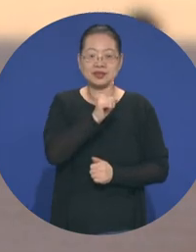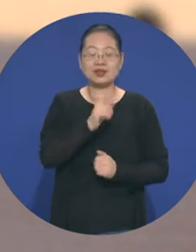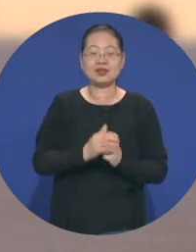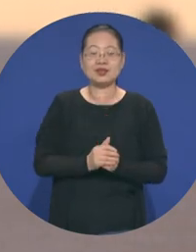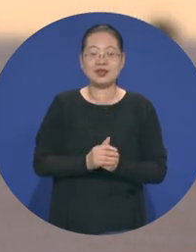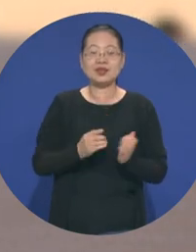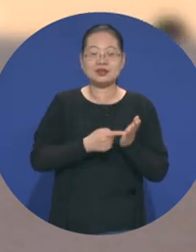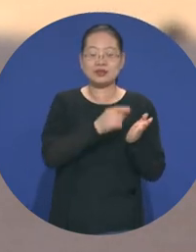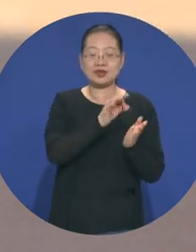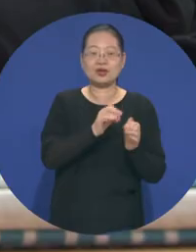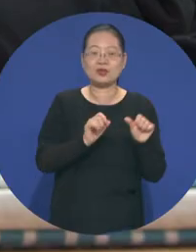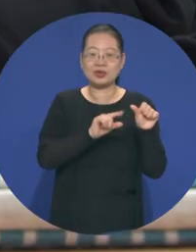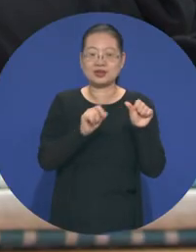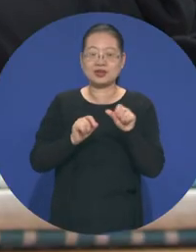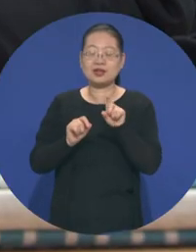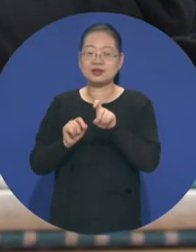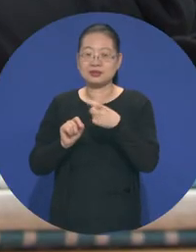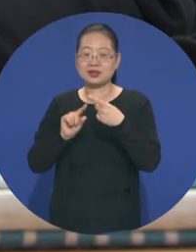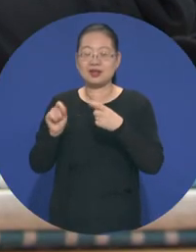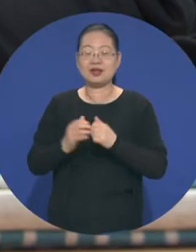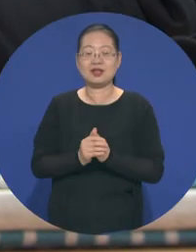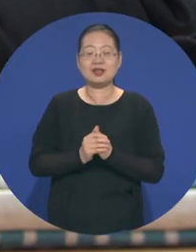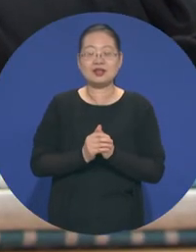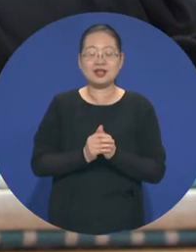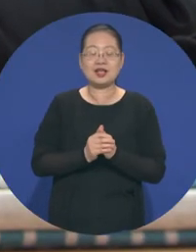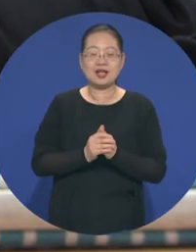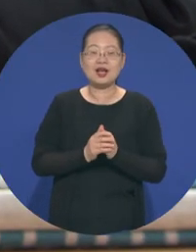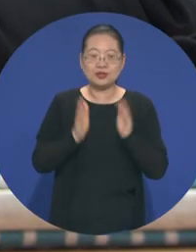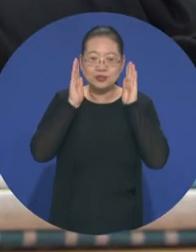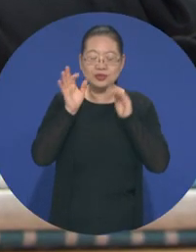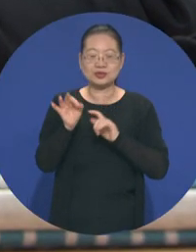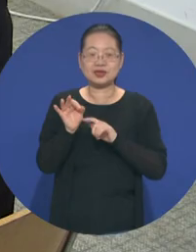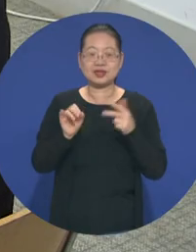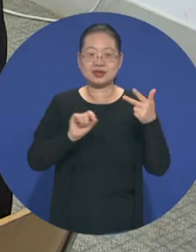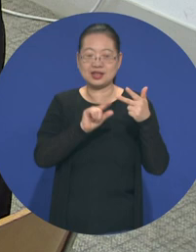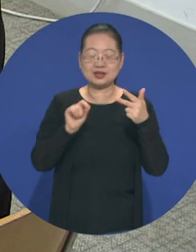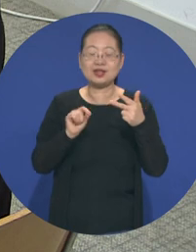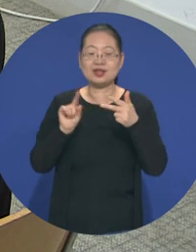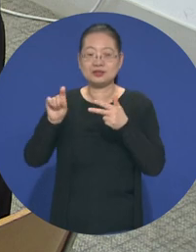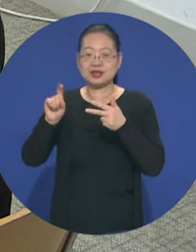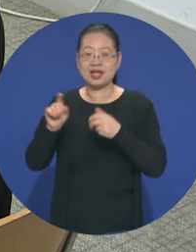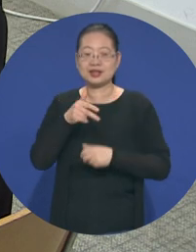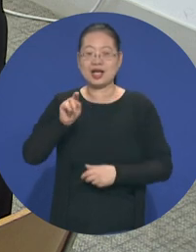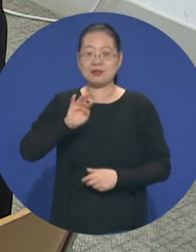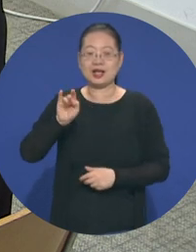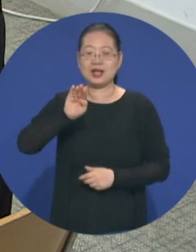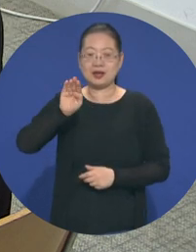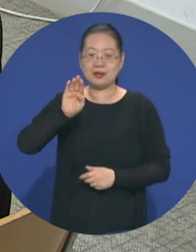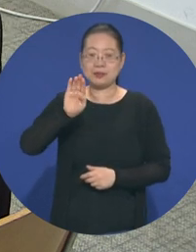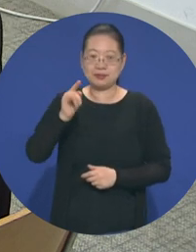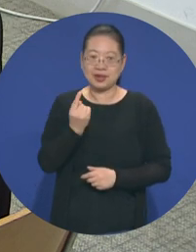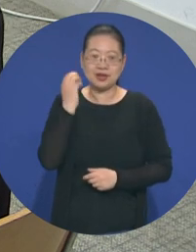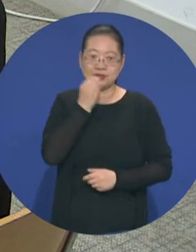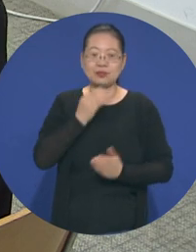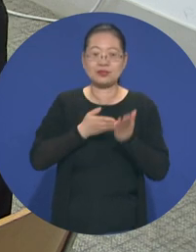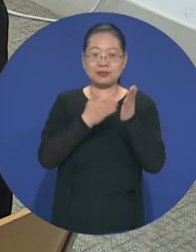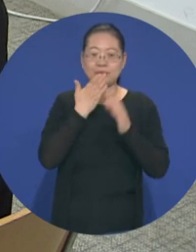응시료는 5에서 11월 수강료는 7에서 11월에 자바바 어플라이 하면 됩니다